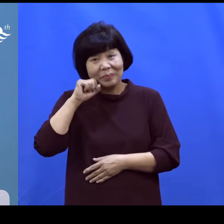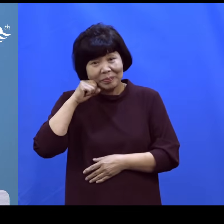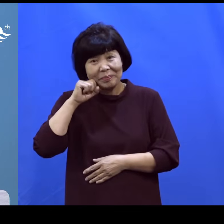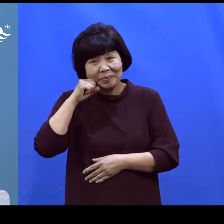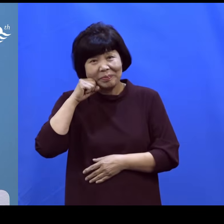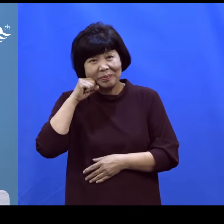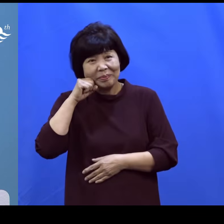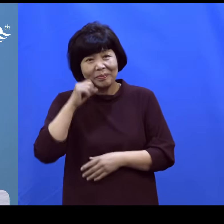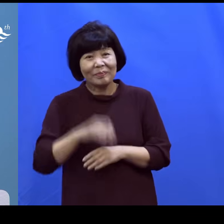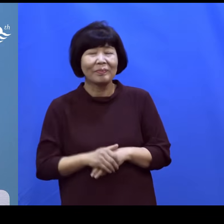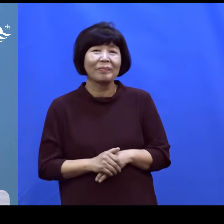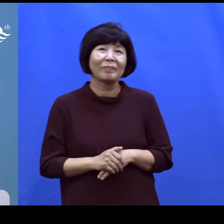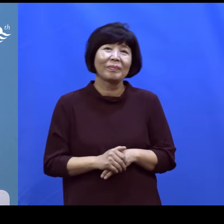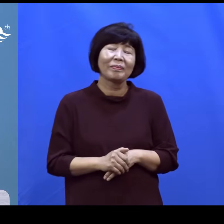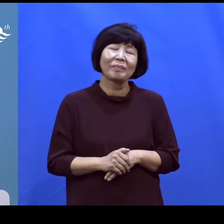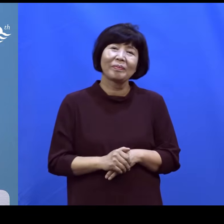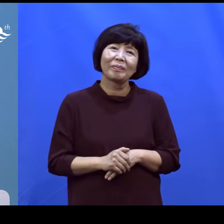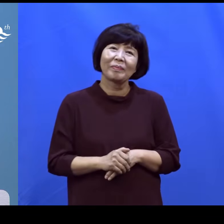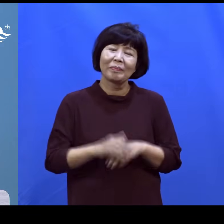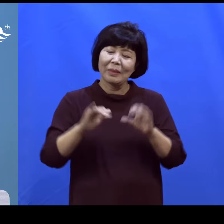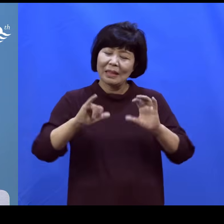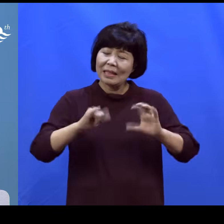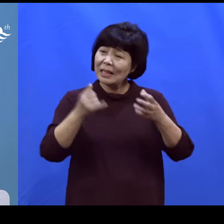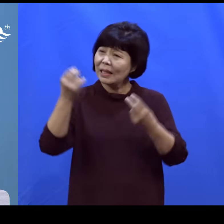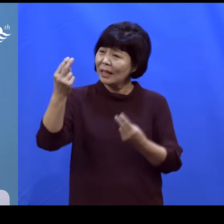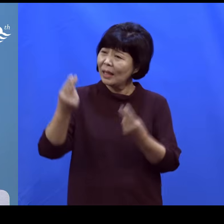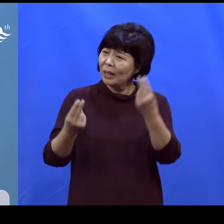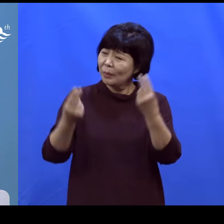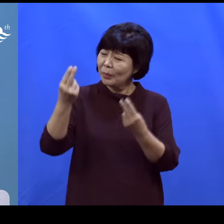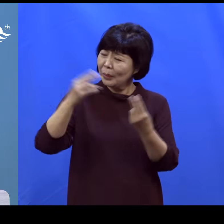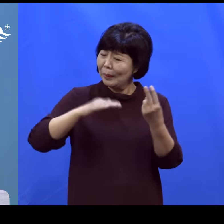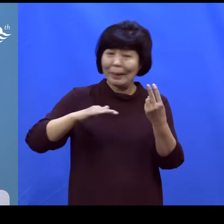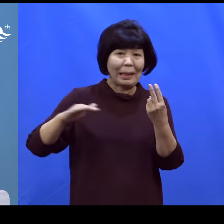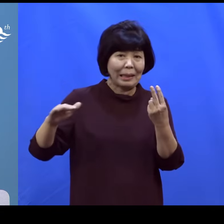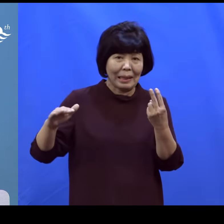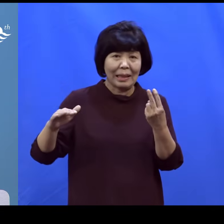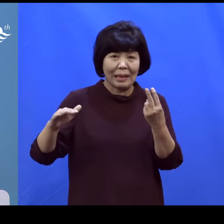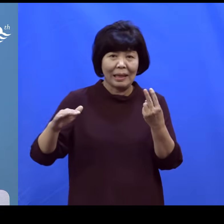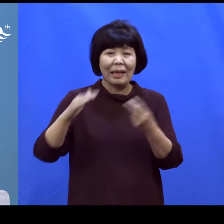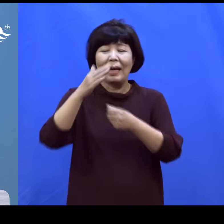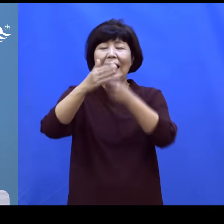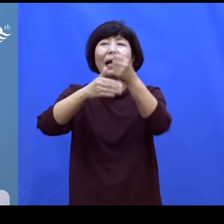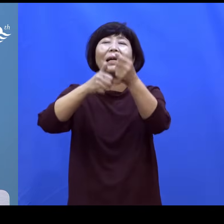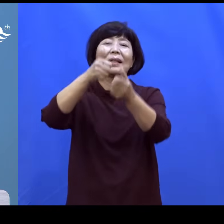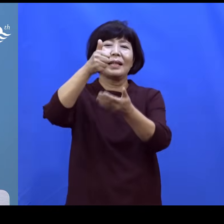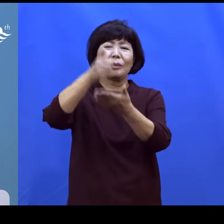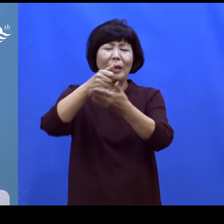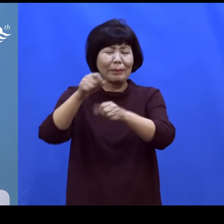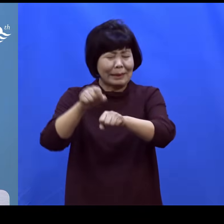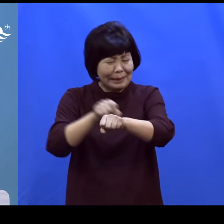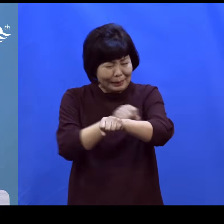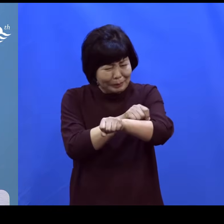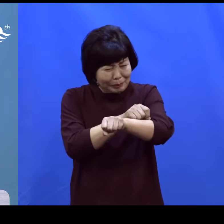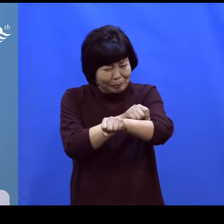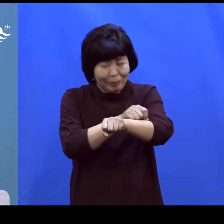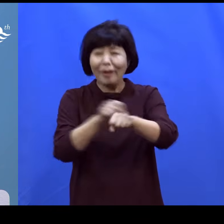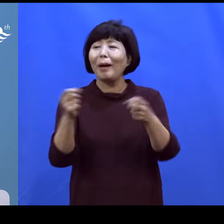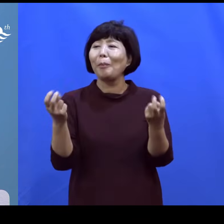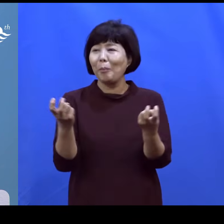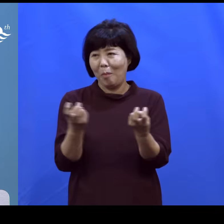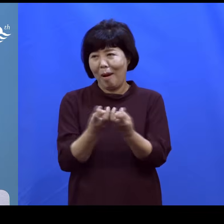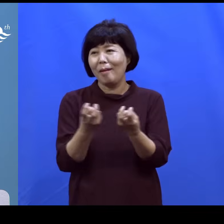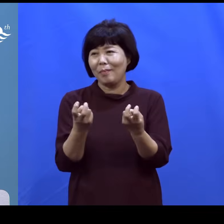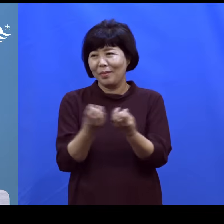또 이 세상의 그 무엇으로도 비유할 수 없는 하나님의 신적 영역에서 일어난